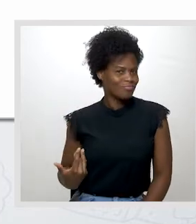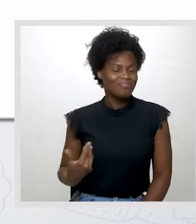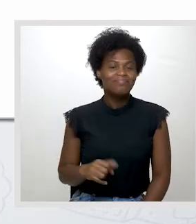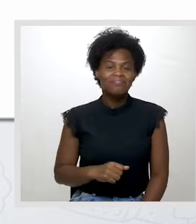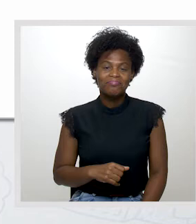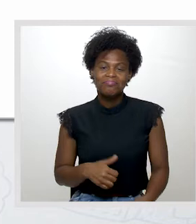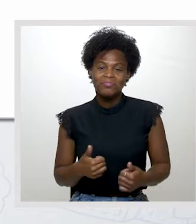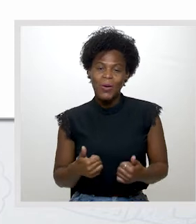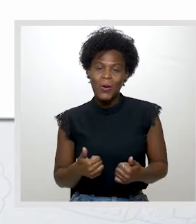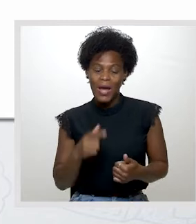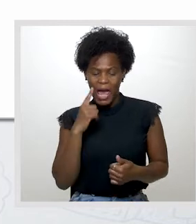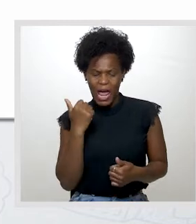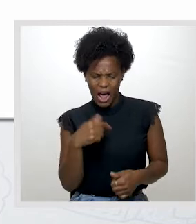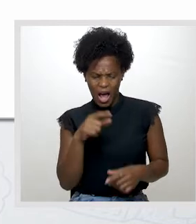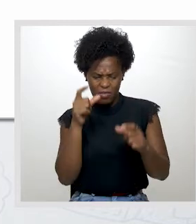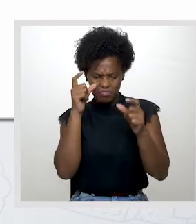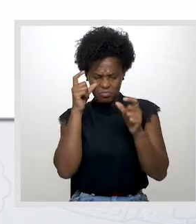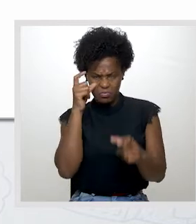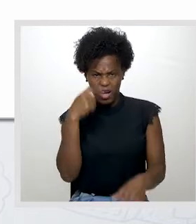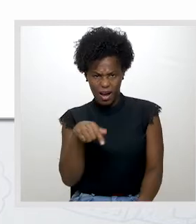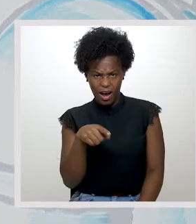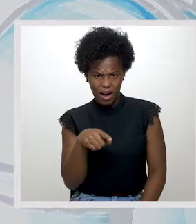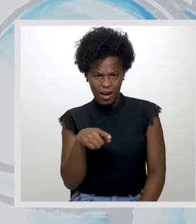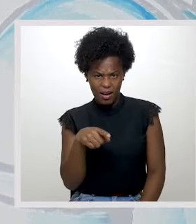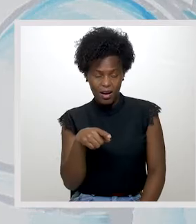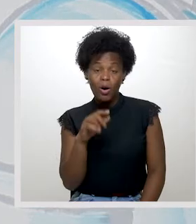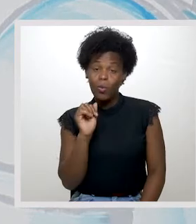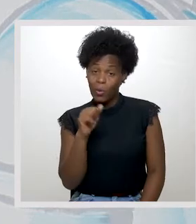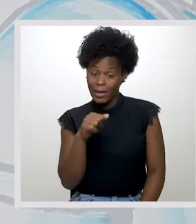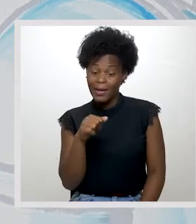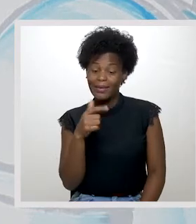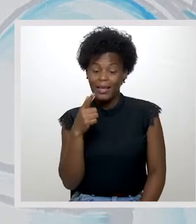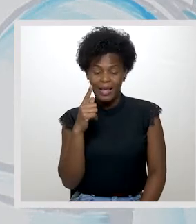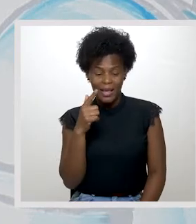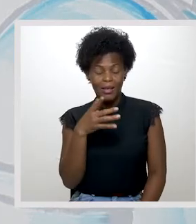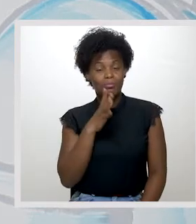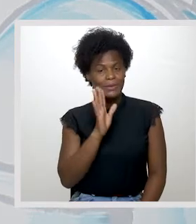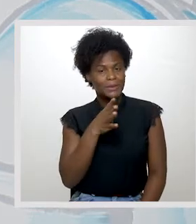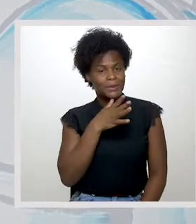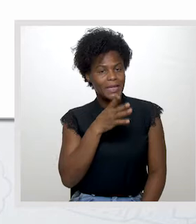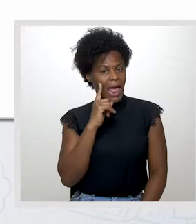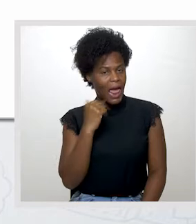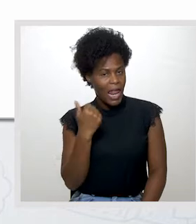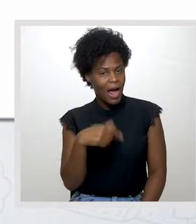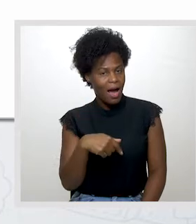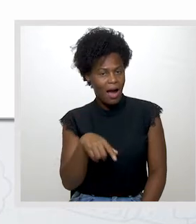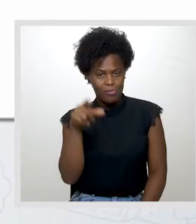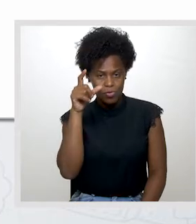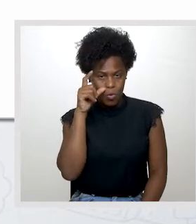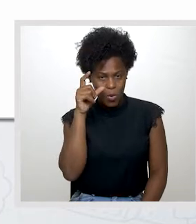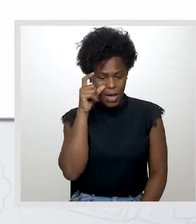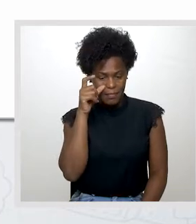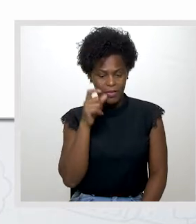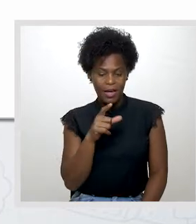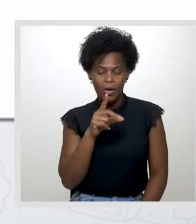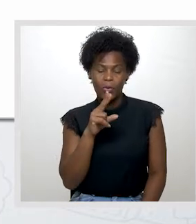Voilà, très bien. Est-ce qu'elle porte des lunettes? Oui, alors il faut dire elle porte